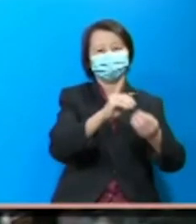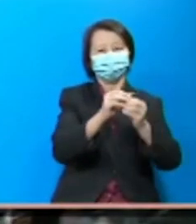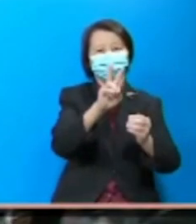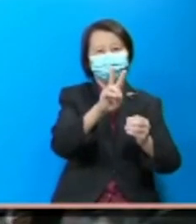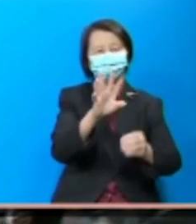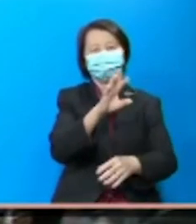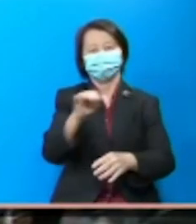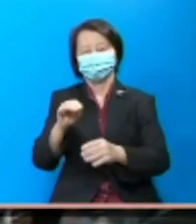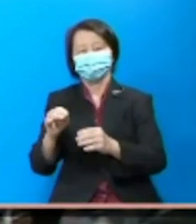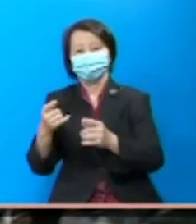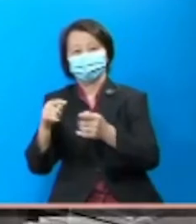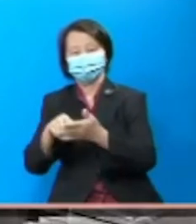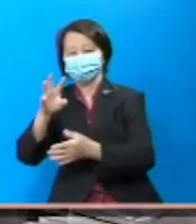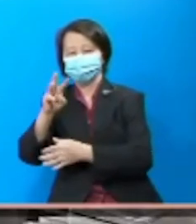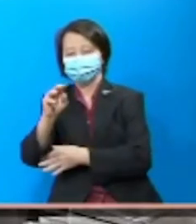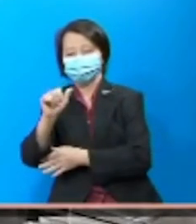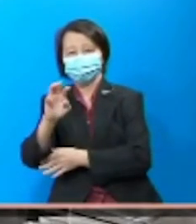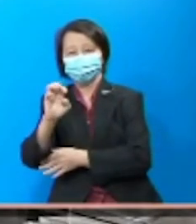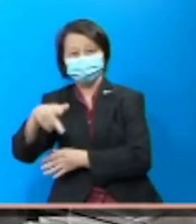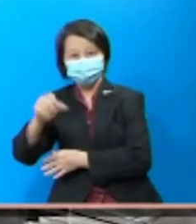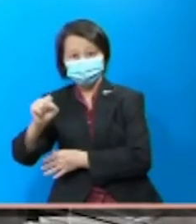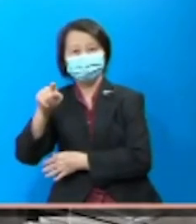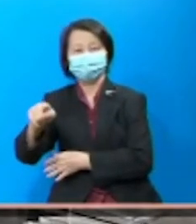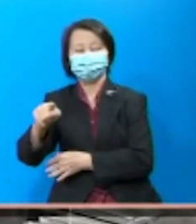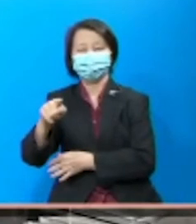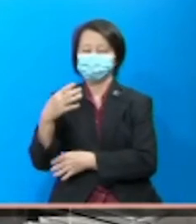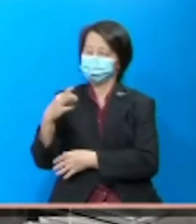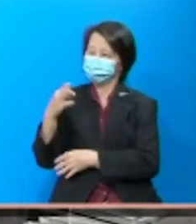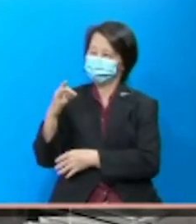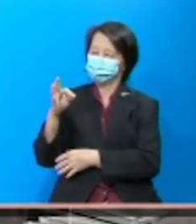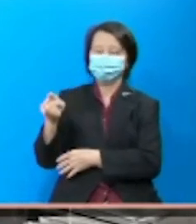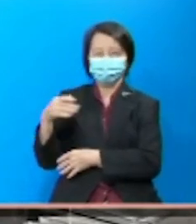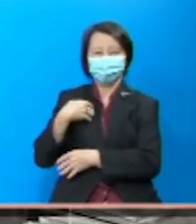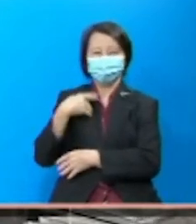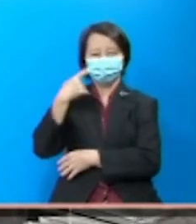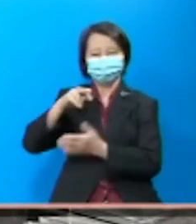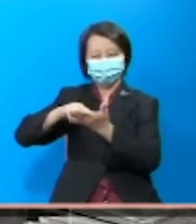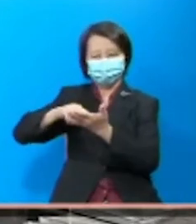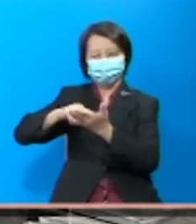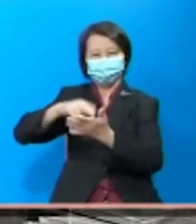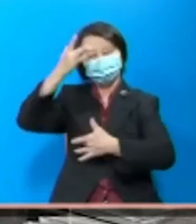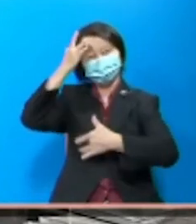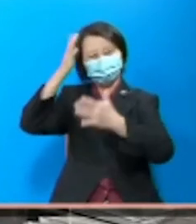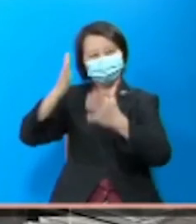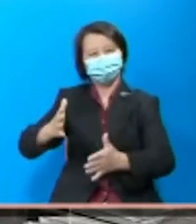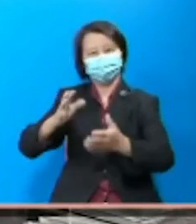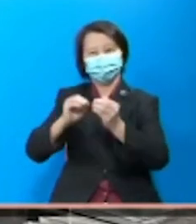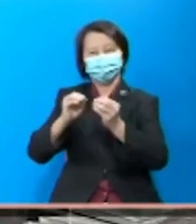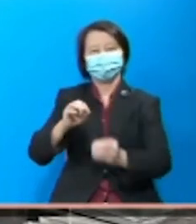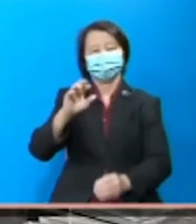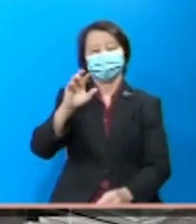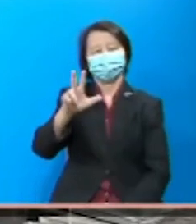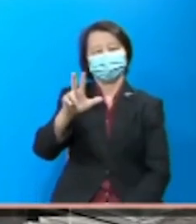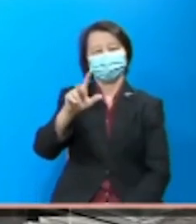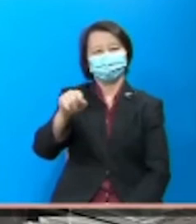dikasih berpadu di map sedang yang diwujudkan pada 11 Jan 21 untuk merawat pesakit 114